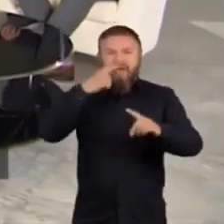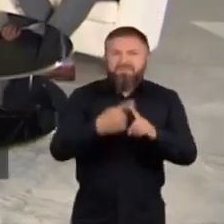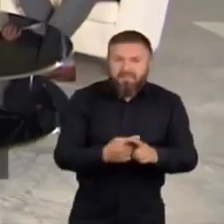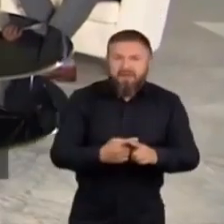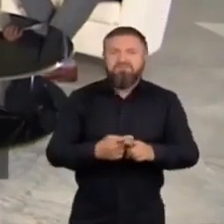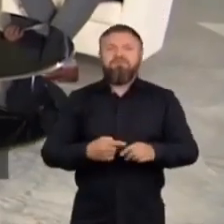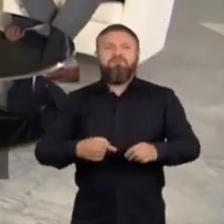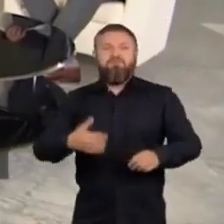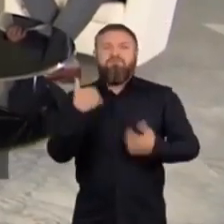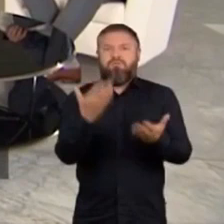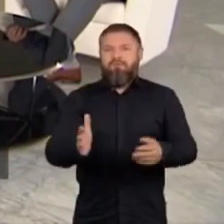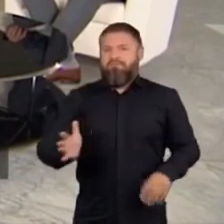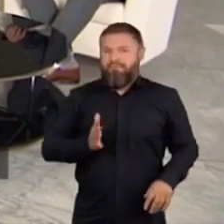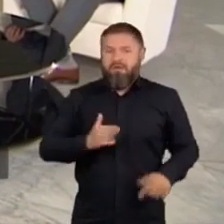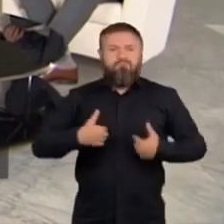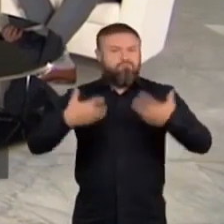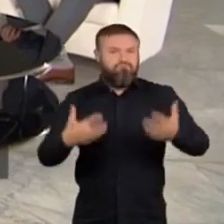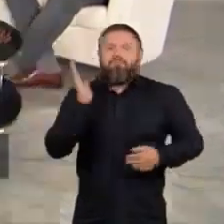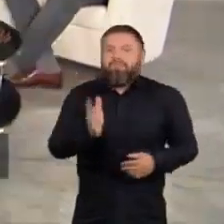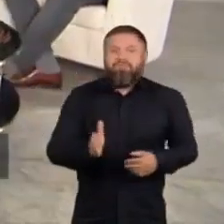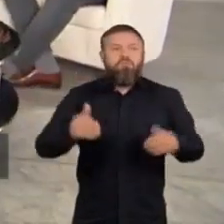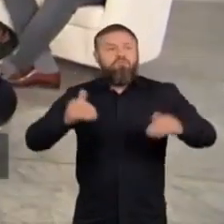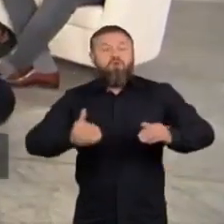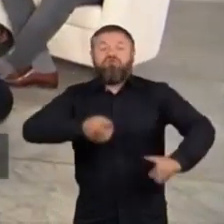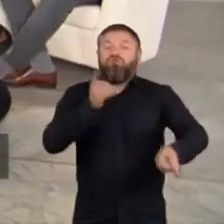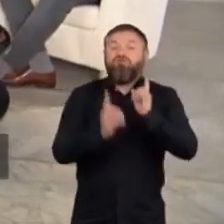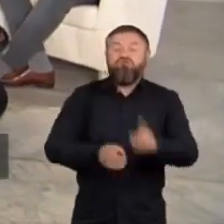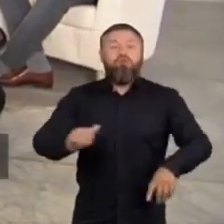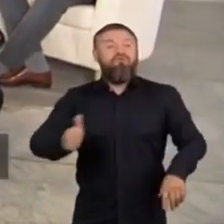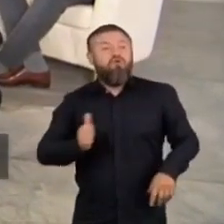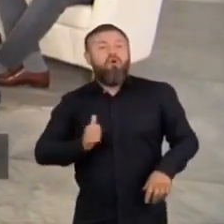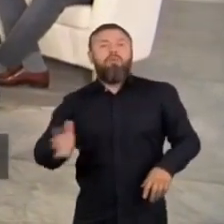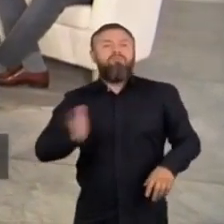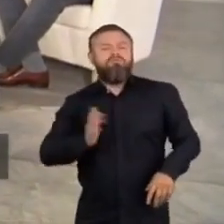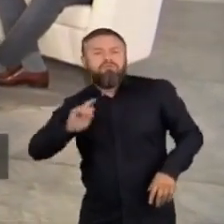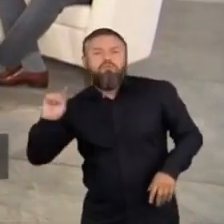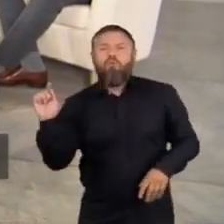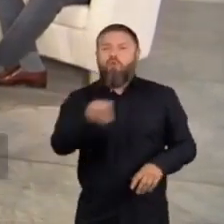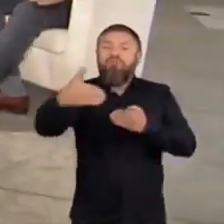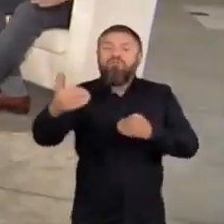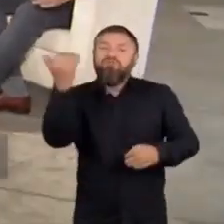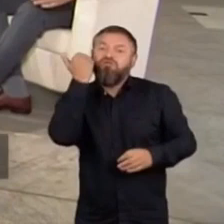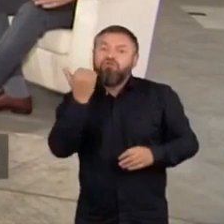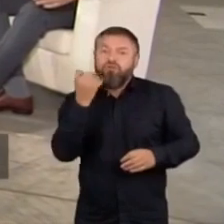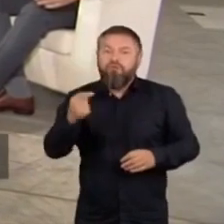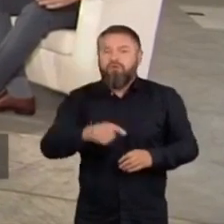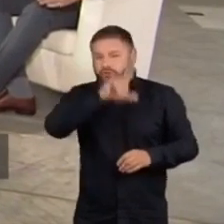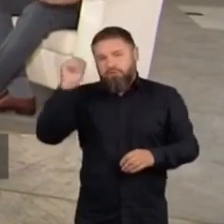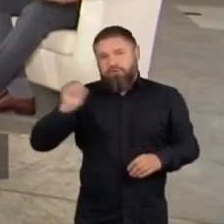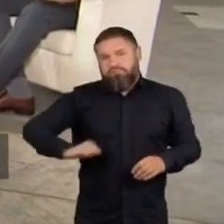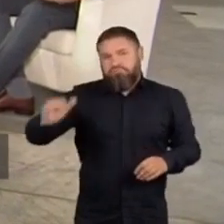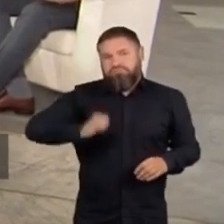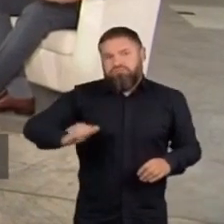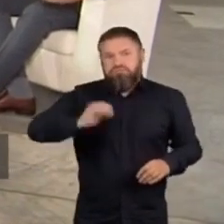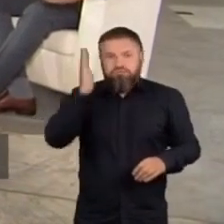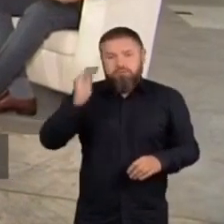tak naprawdę sprzyjają bezpieczeństwu, a nam bardzo na tym zależy. Mogli szybciej i wygodniej i bezpiecznie podróżować. To z utęsknieniem na pewno